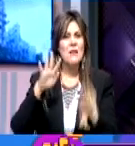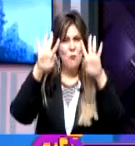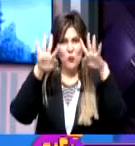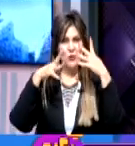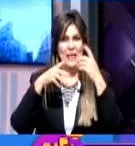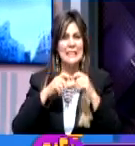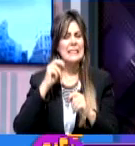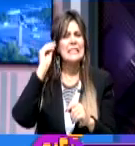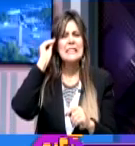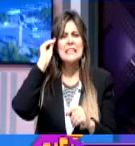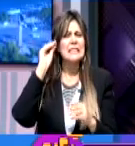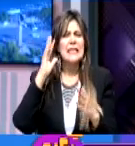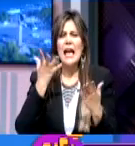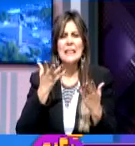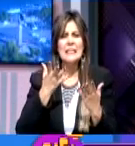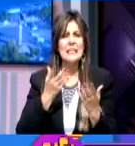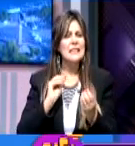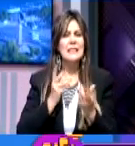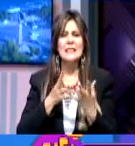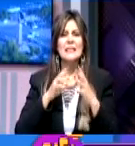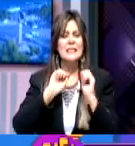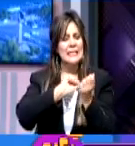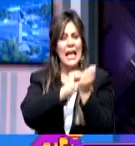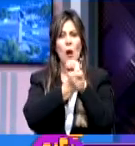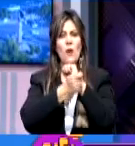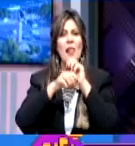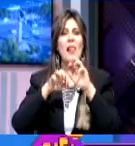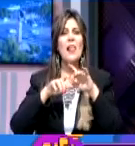بالتحويل الرقمي وما هو دوره في خدمه ذوي الاعاقه.